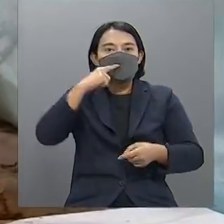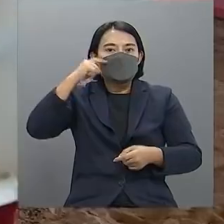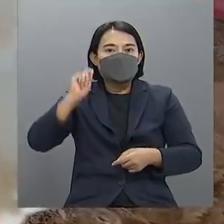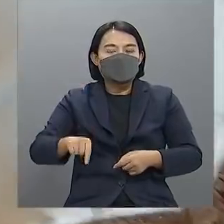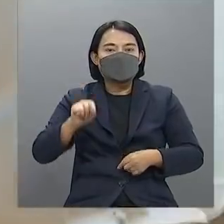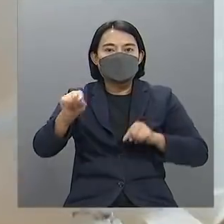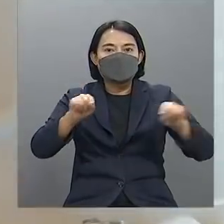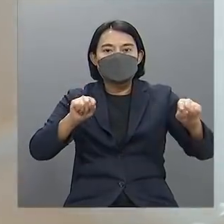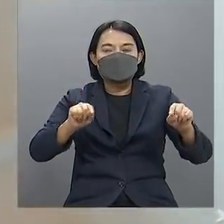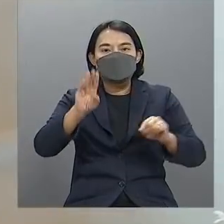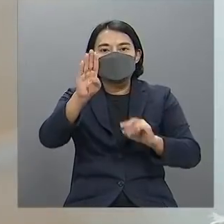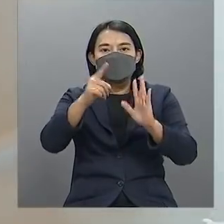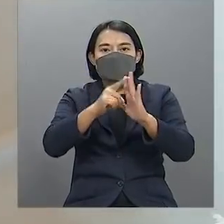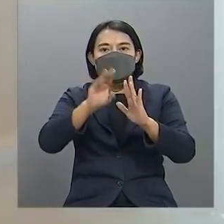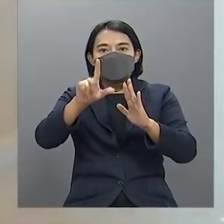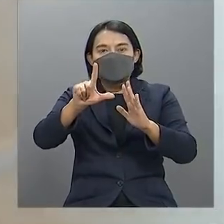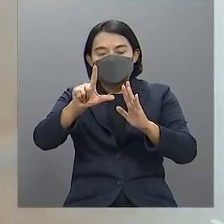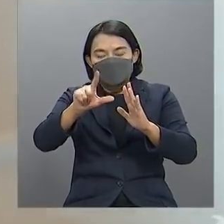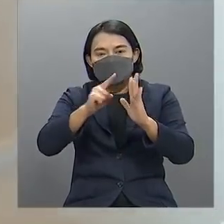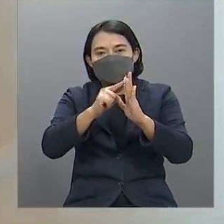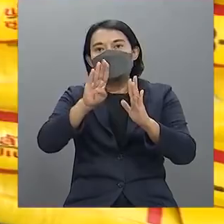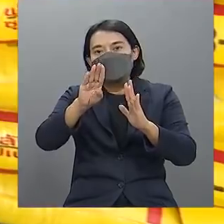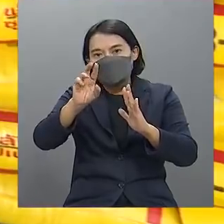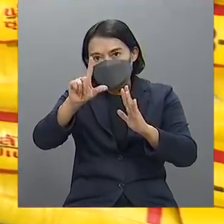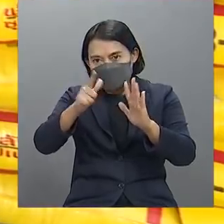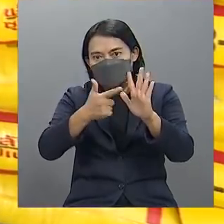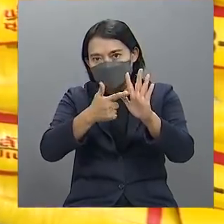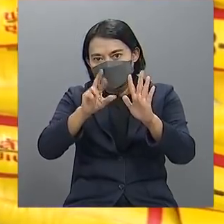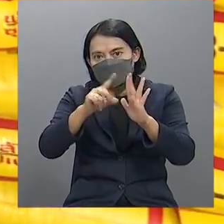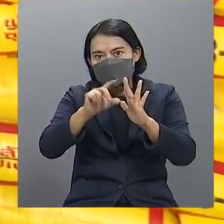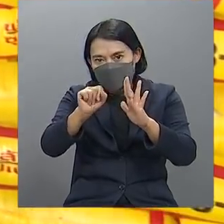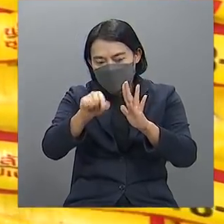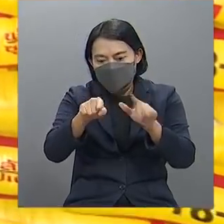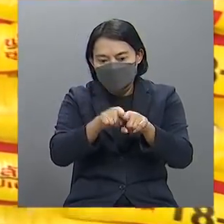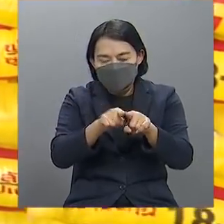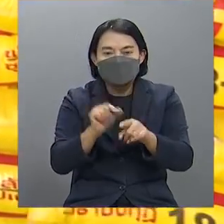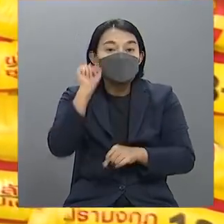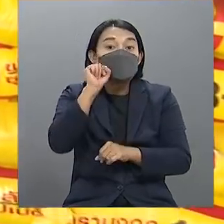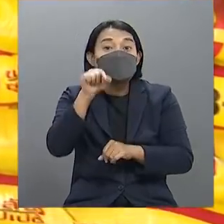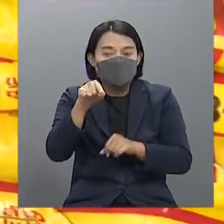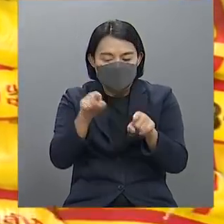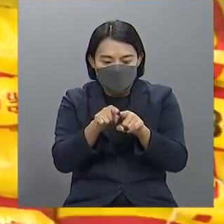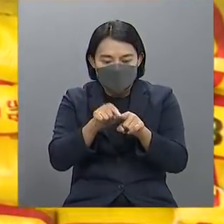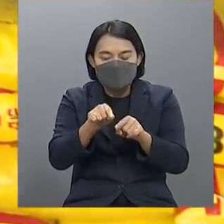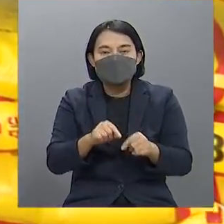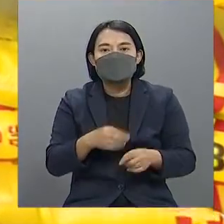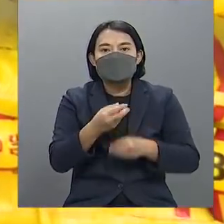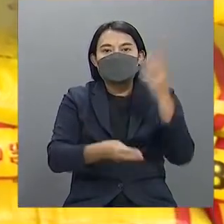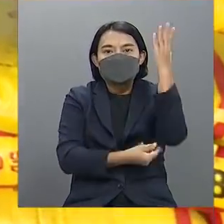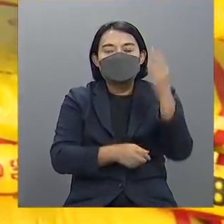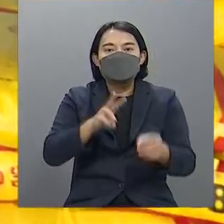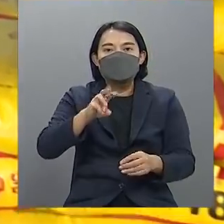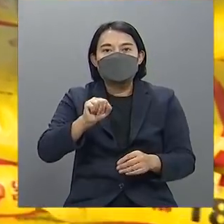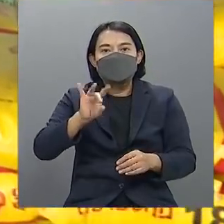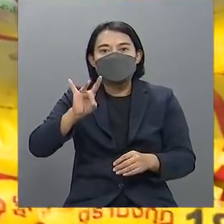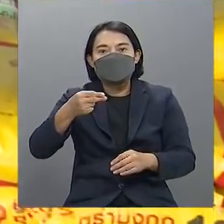ขาหยุดส่งออกปิดท่าเรือเท่ากับว่าผลผลิตปุ๋ยในประเทศหายไป 680,000 ตันค่ะก็ยิ่งซ้ำเติม